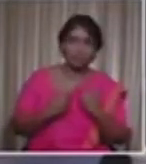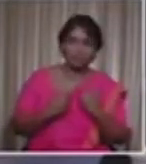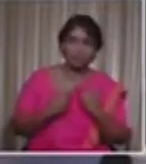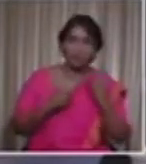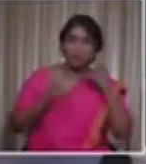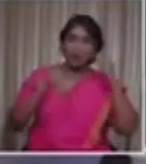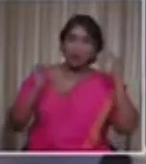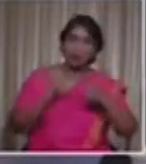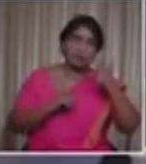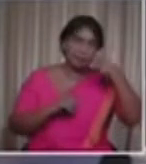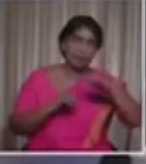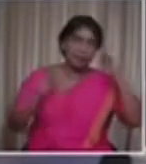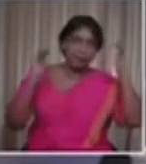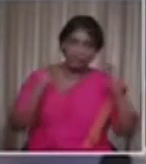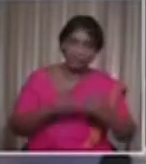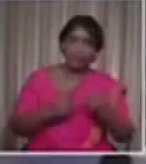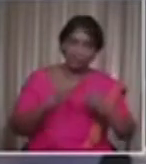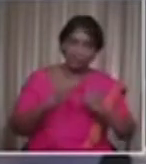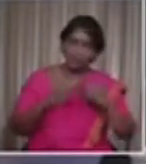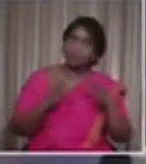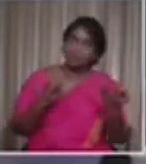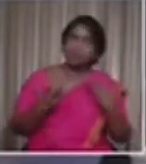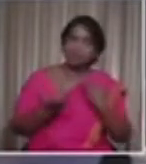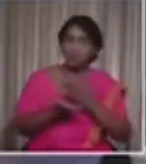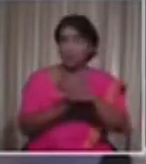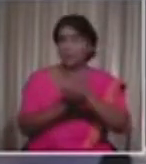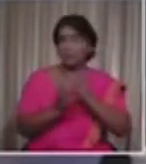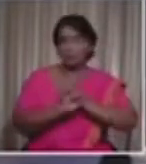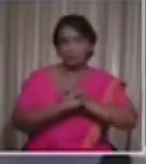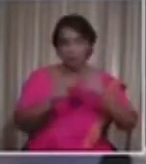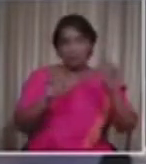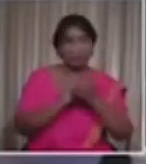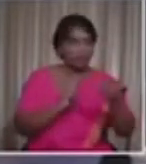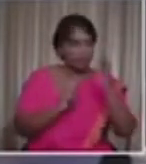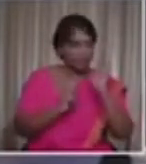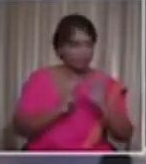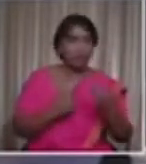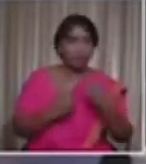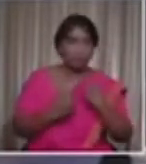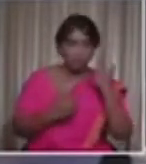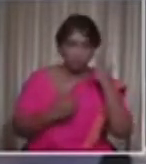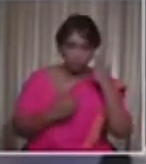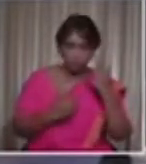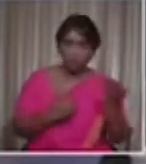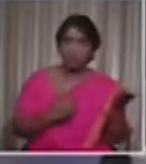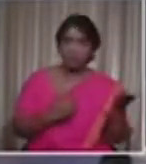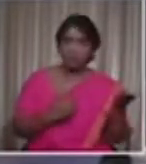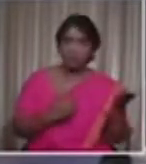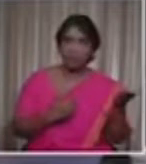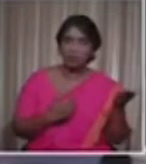සීමා සහිත ඉන්ධන ප්‍රමාණයක්. කෙසේ හෝ එක අපි බෙදා දෙන්න ක්‍රියා කරනවා. මම දන්නවා මේ අපේ